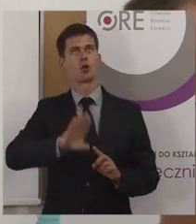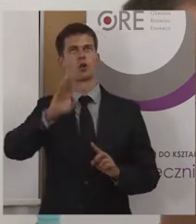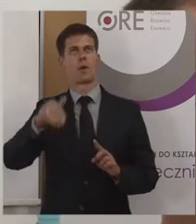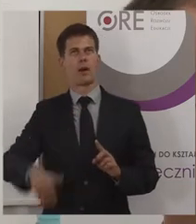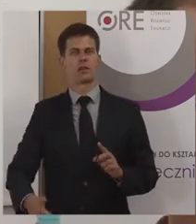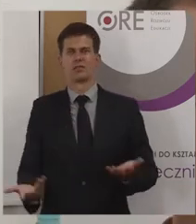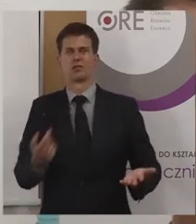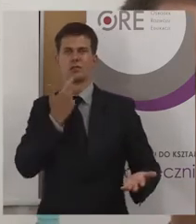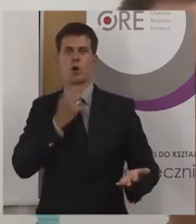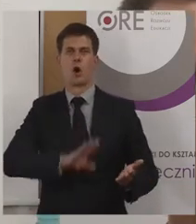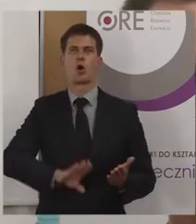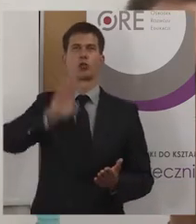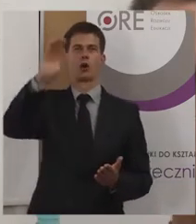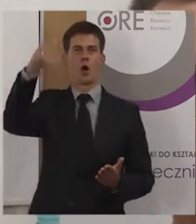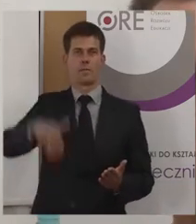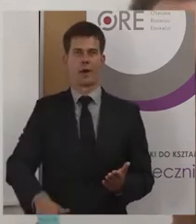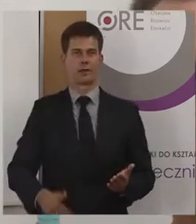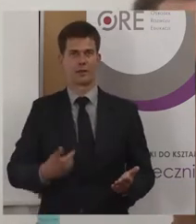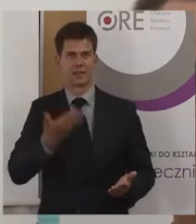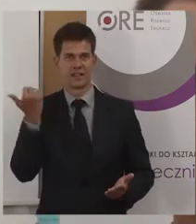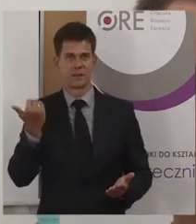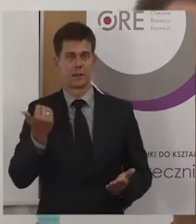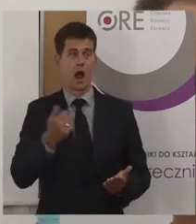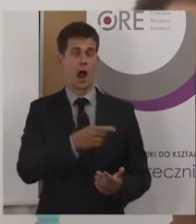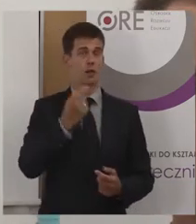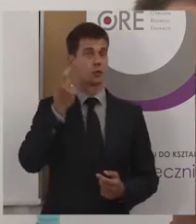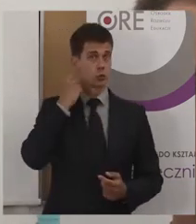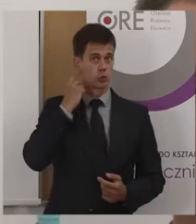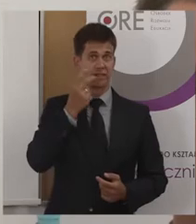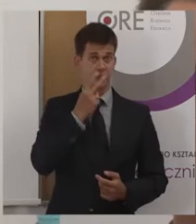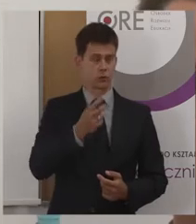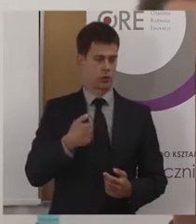widzący, który ma możliwość skonfrontowania pewnych pojęć z rysunkiem.